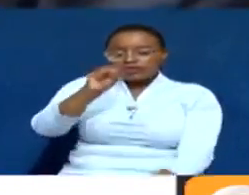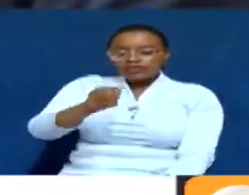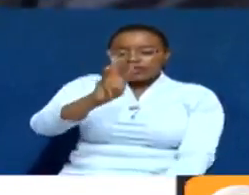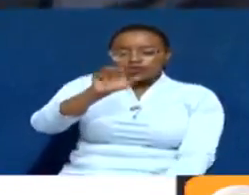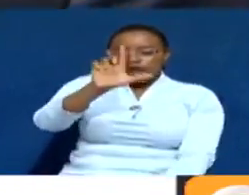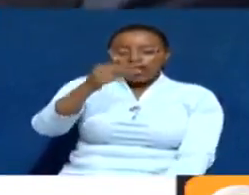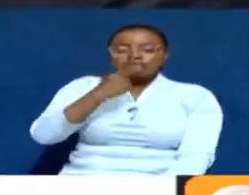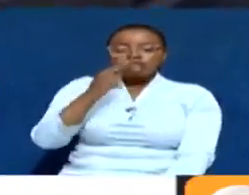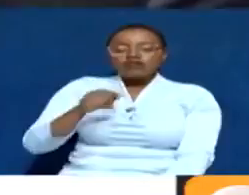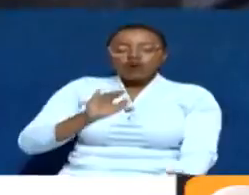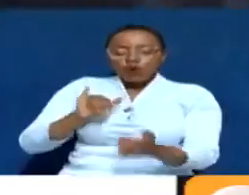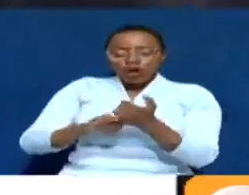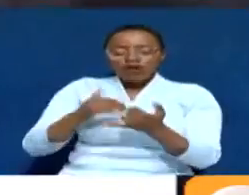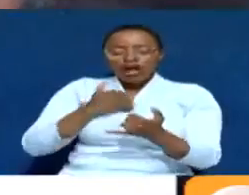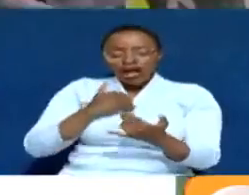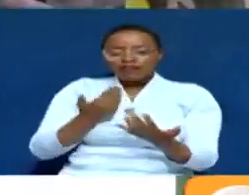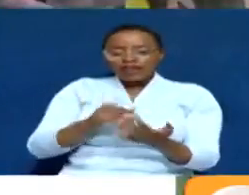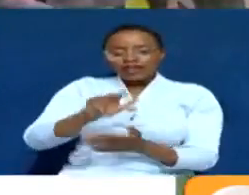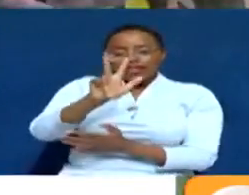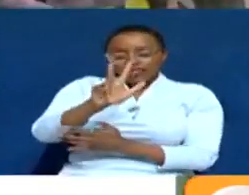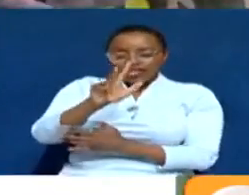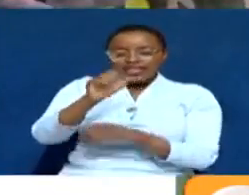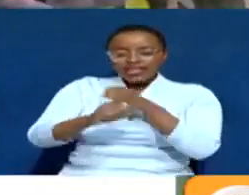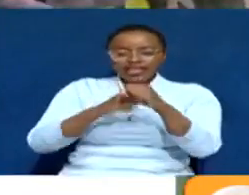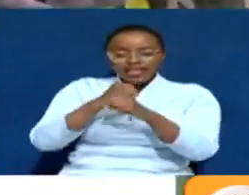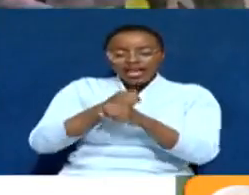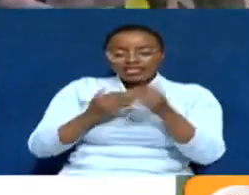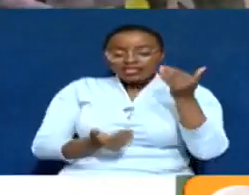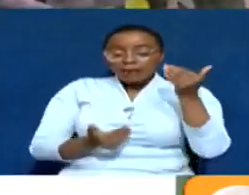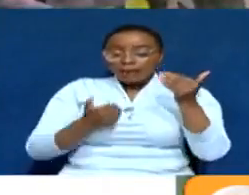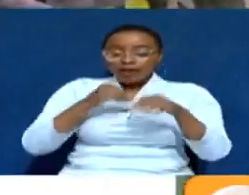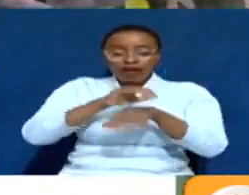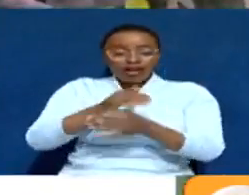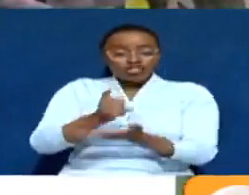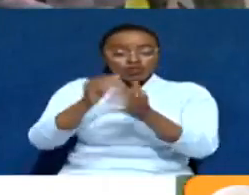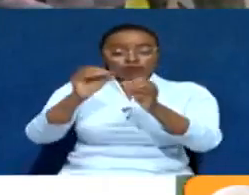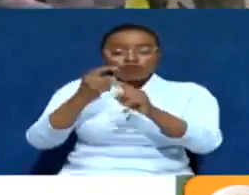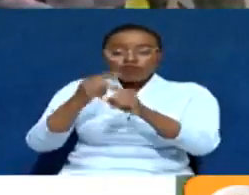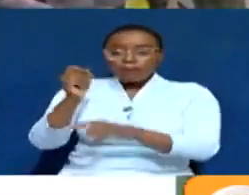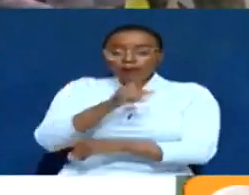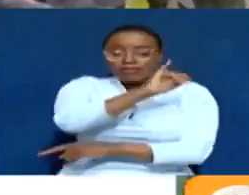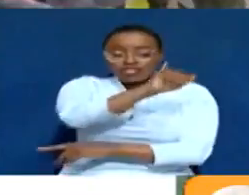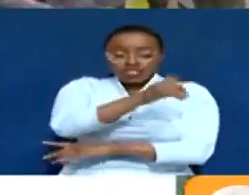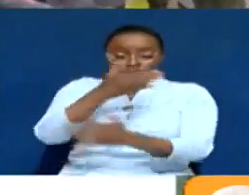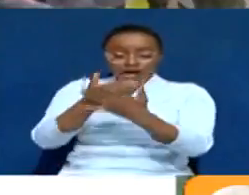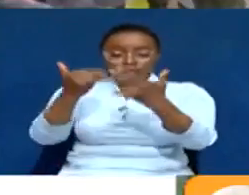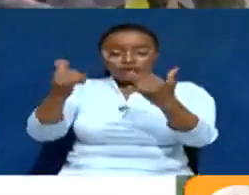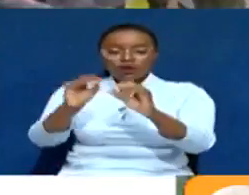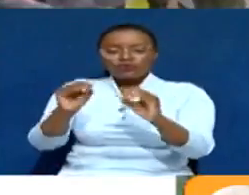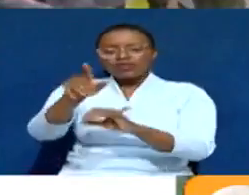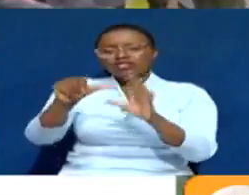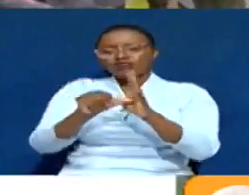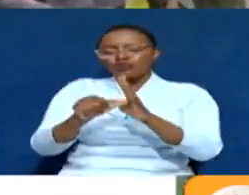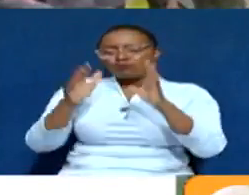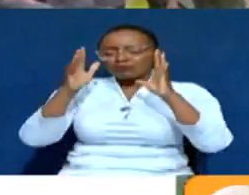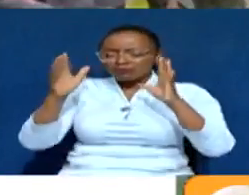na nyumbani aliacha mke na mtoto wa miaka mitatu. Na sijapata usaidizi popote kutoka mwezi wa kwanza mpaka sasa hivi. Kula ni kwa shida,